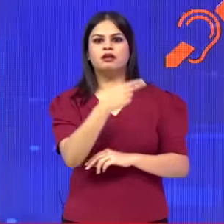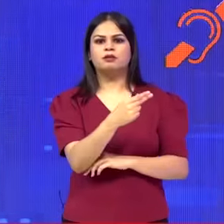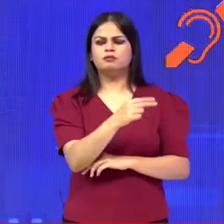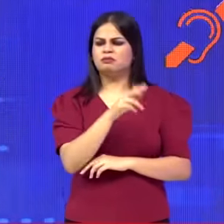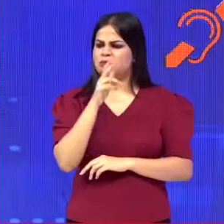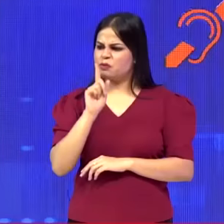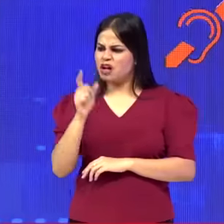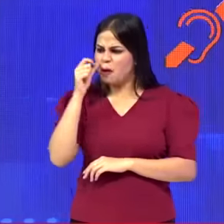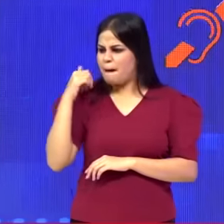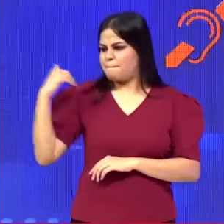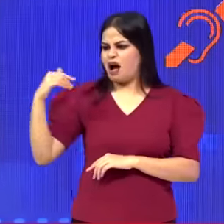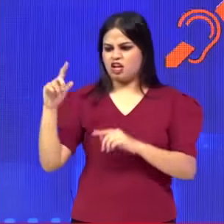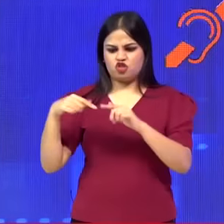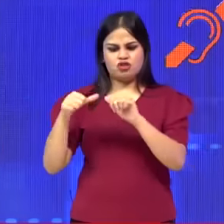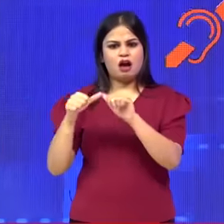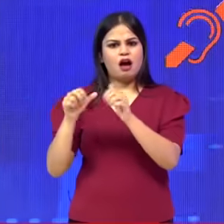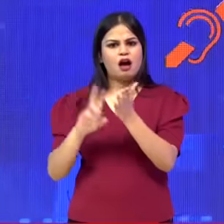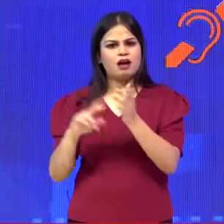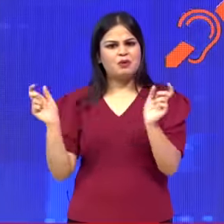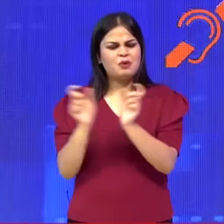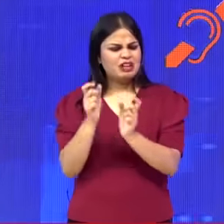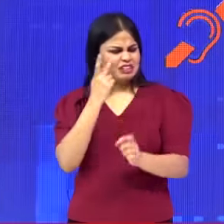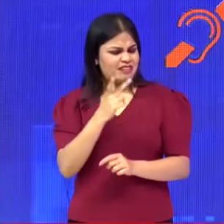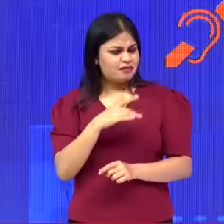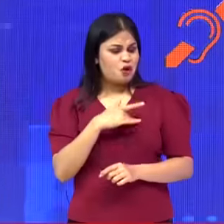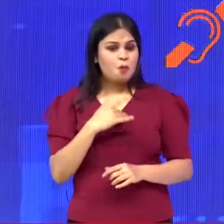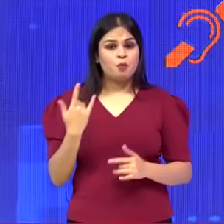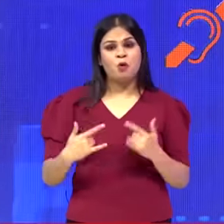वॉज टू ब्रो ब्रो गाय गाय टाइटल, यू नो